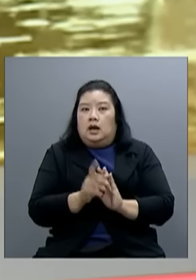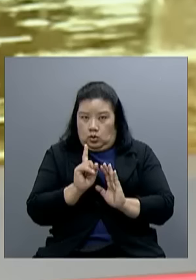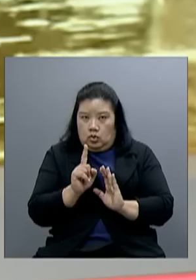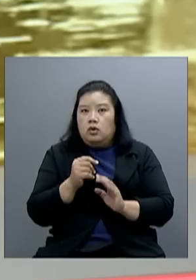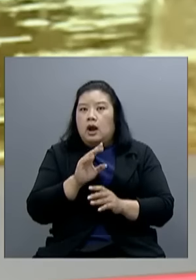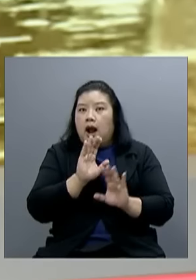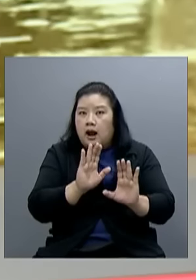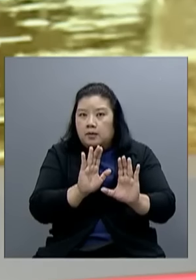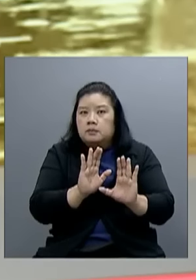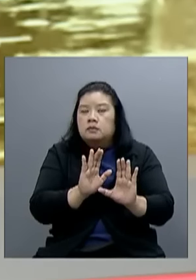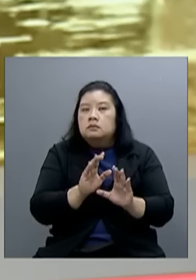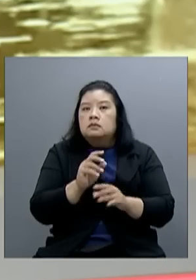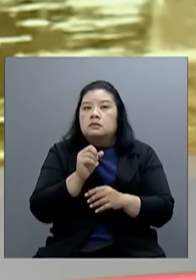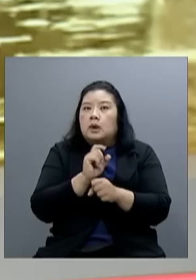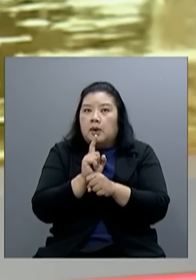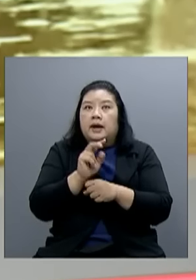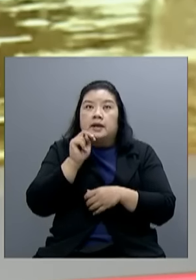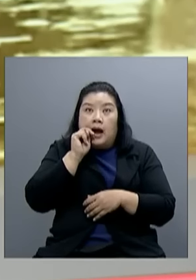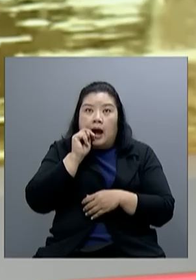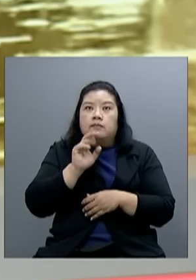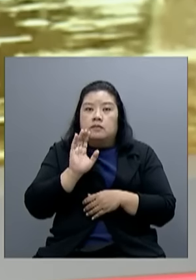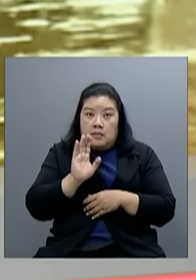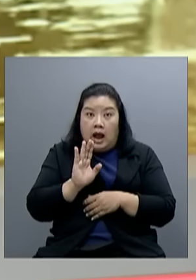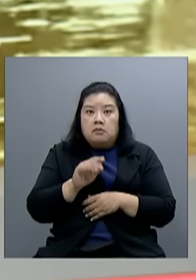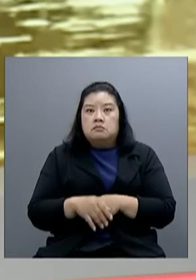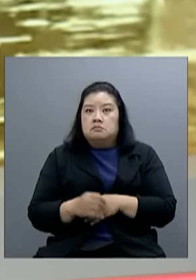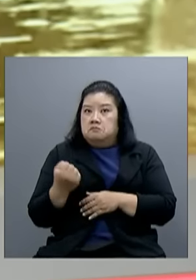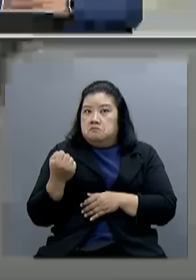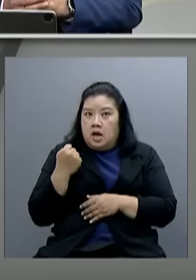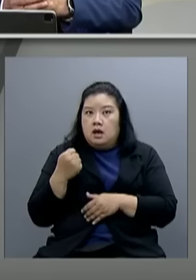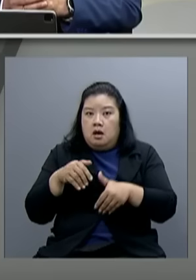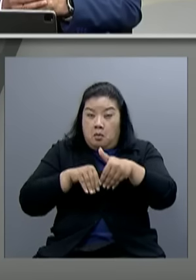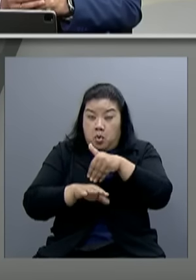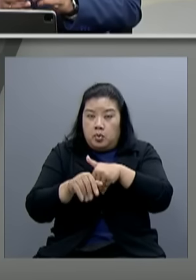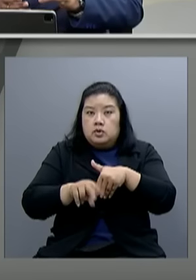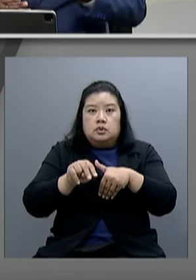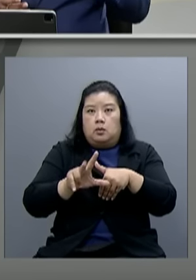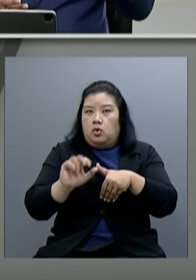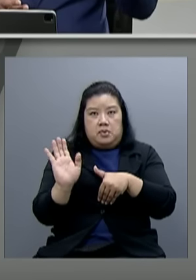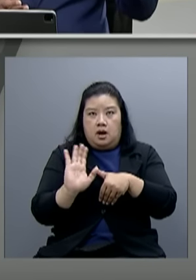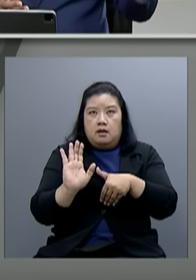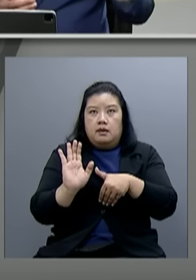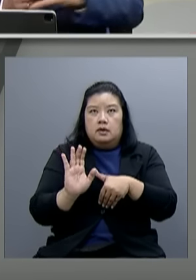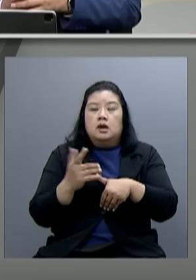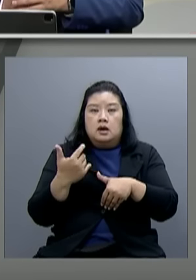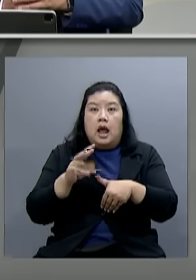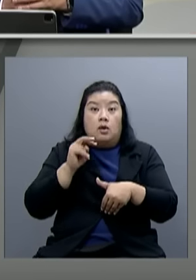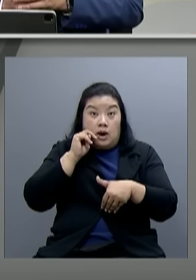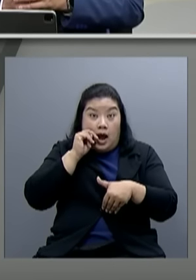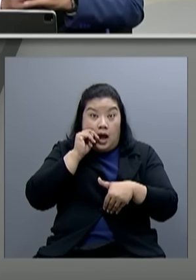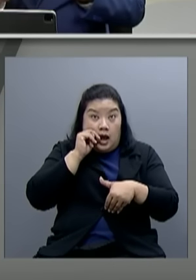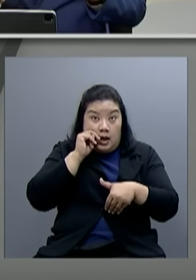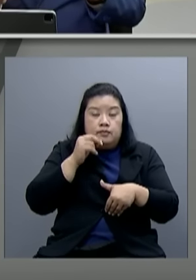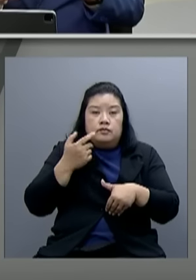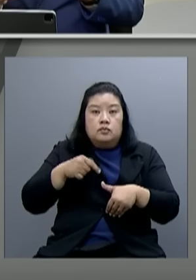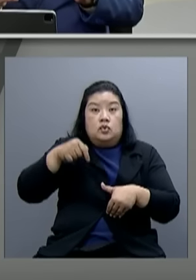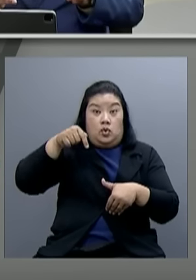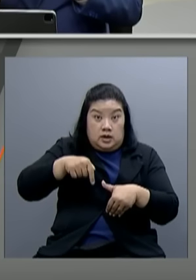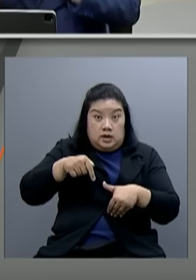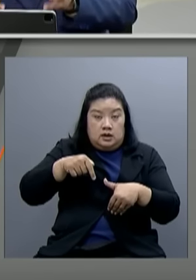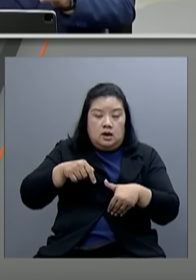ที่จะบริหารจัดการน้ำไม่ให้เกิน 2,200 ลูกบาศก์เมตรต่อวินาทีนะครับก็ไปลดน้ำที่สแกกังจากเขื่อนบ